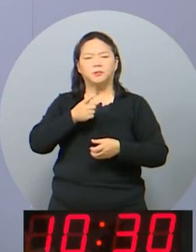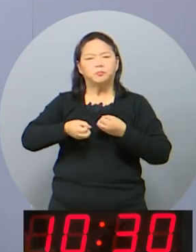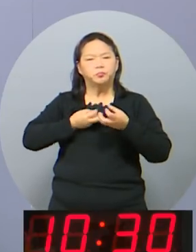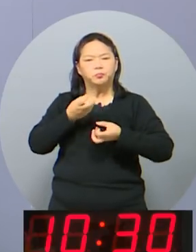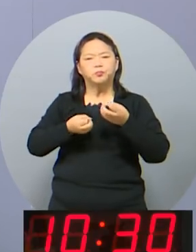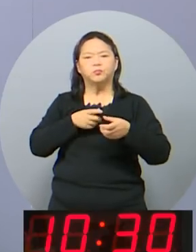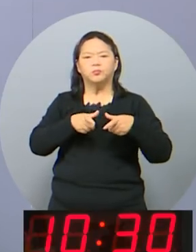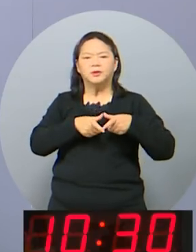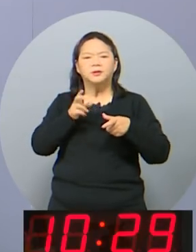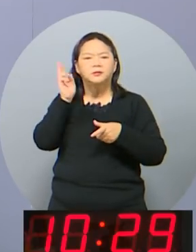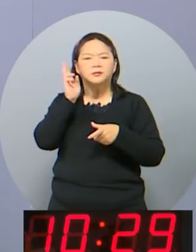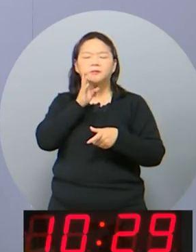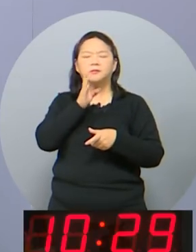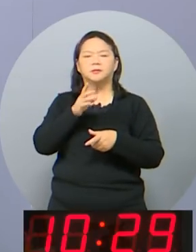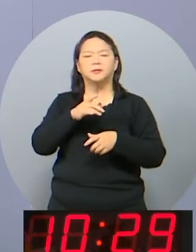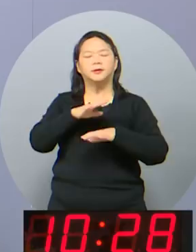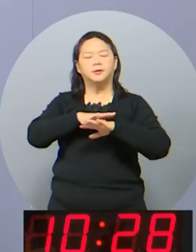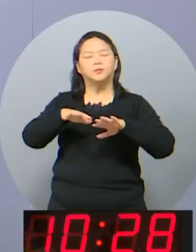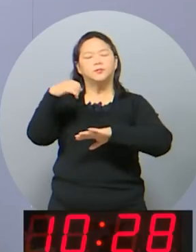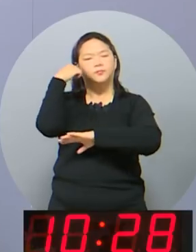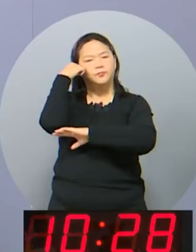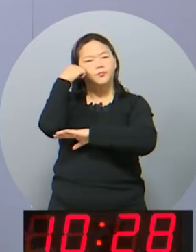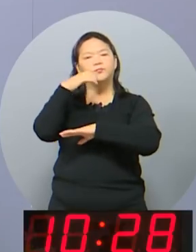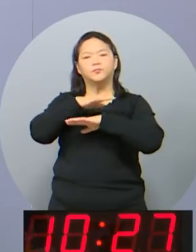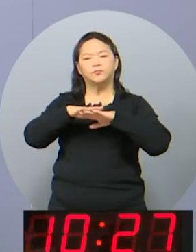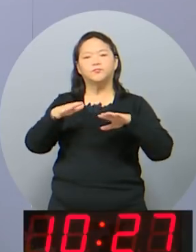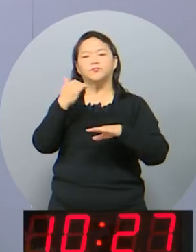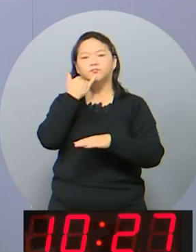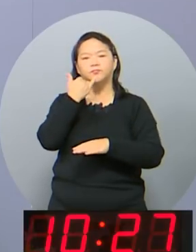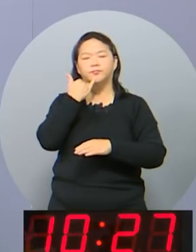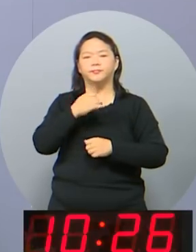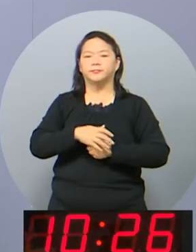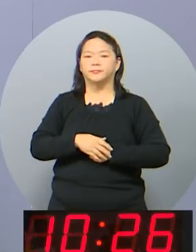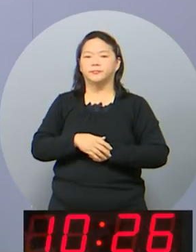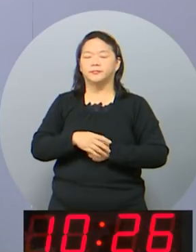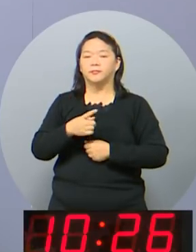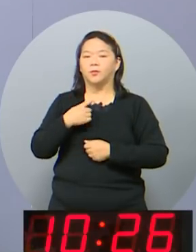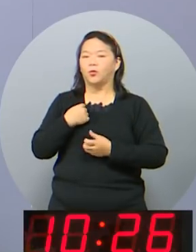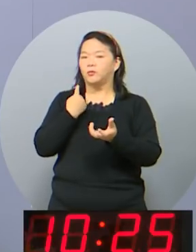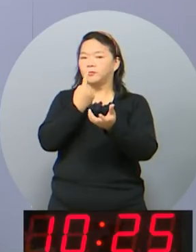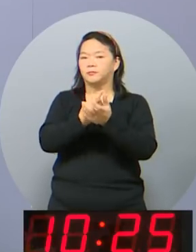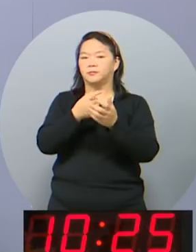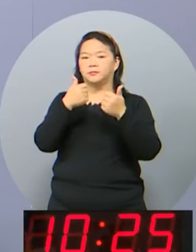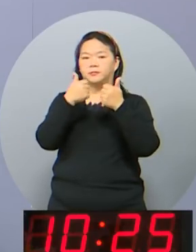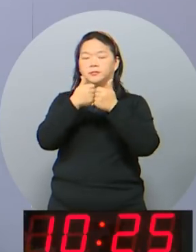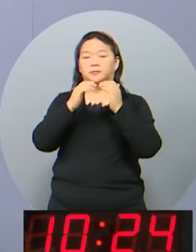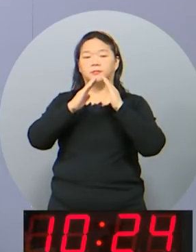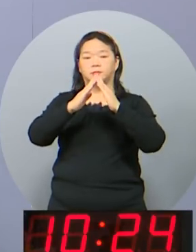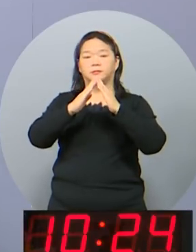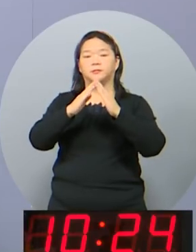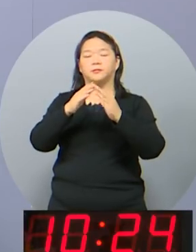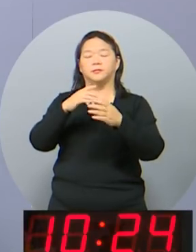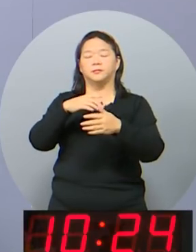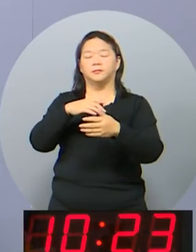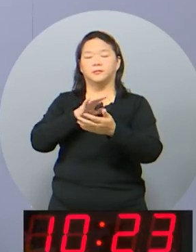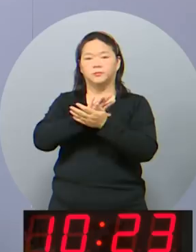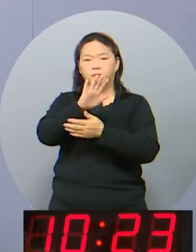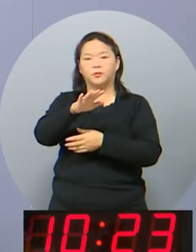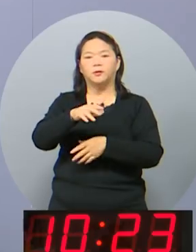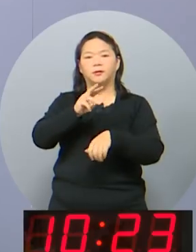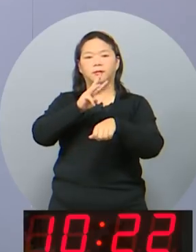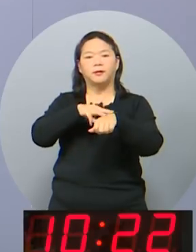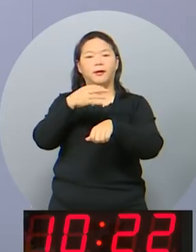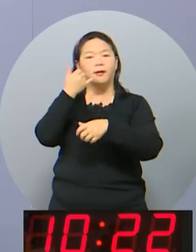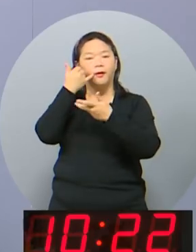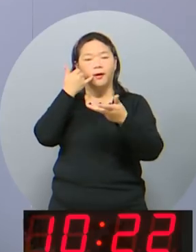以在这边安居乐业，好，安居乐业。所以我进入议会之后，我刚刚提到了我们淡海国小